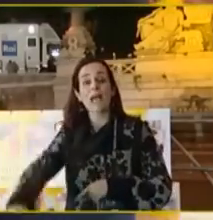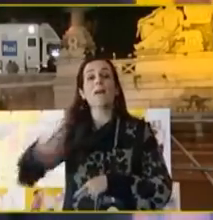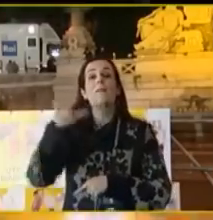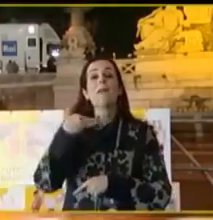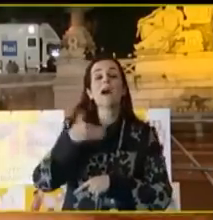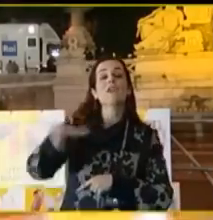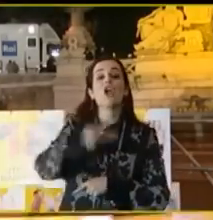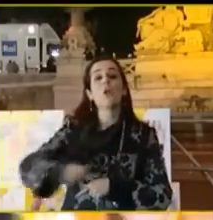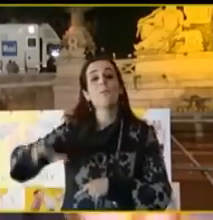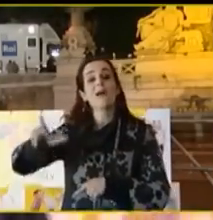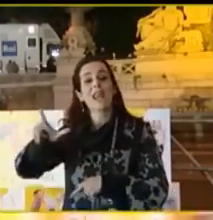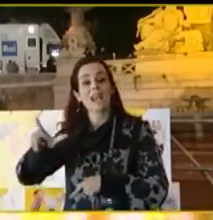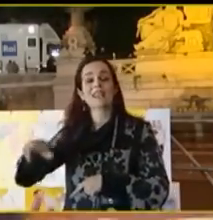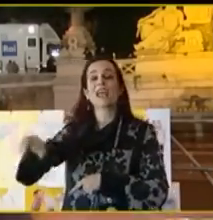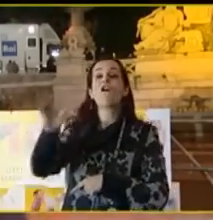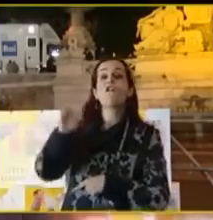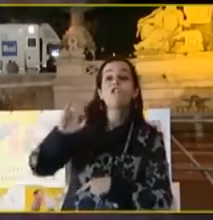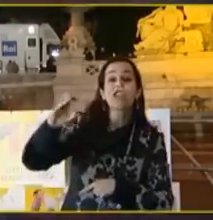Roberta Lombardi, Roberto Fico